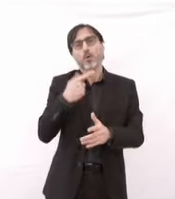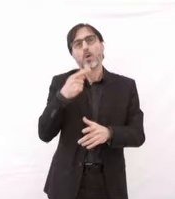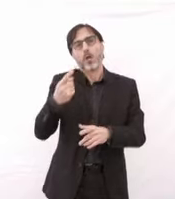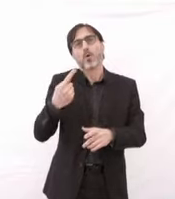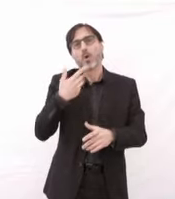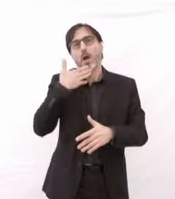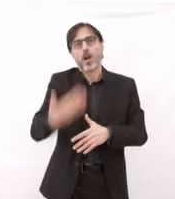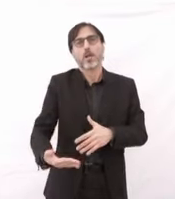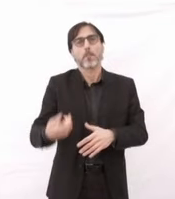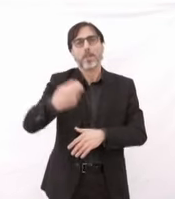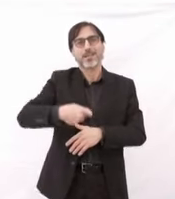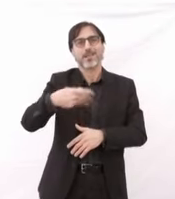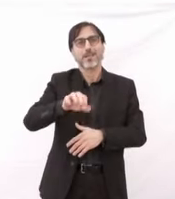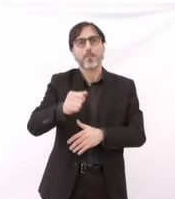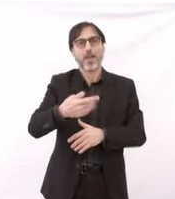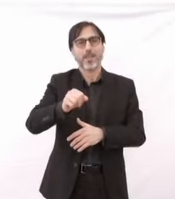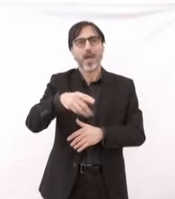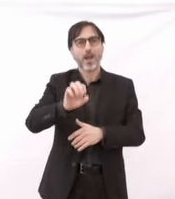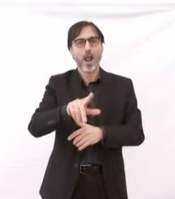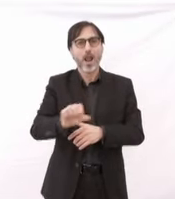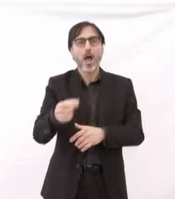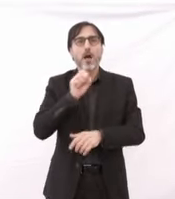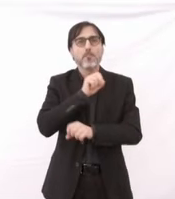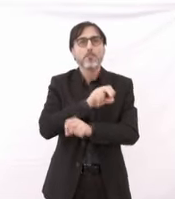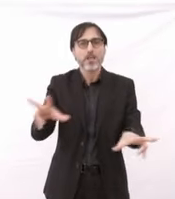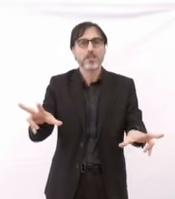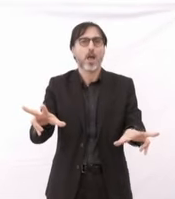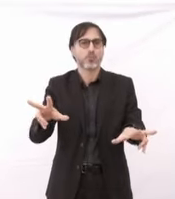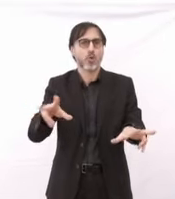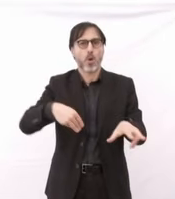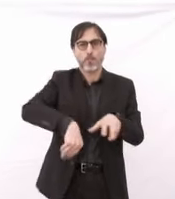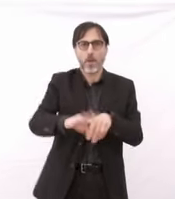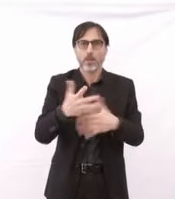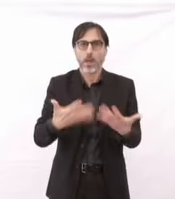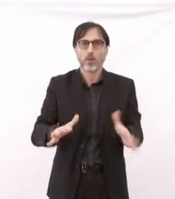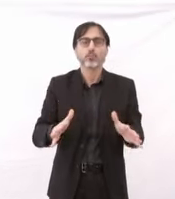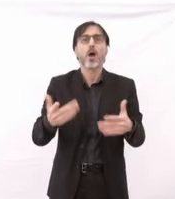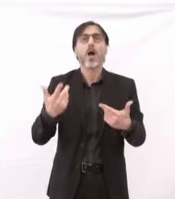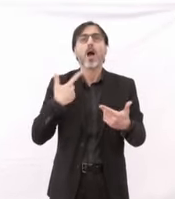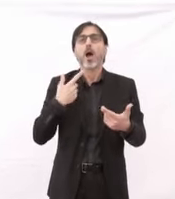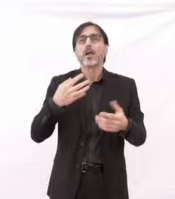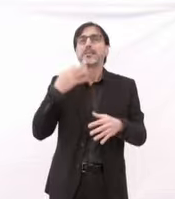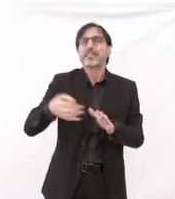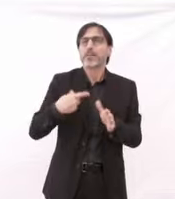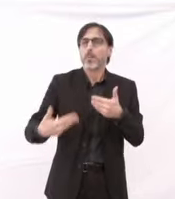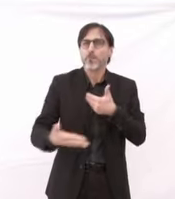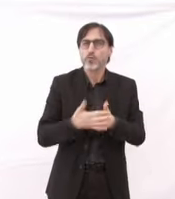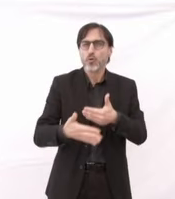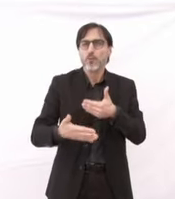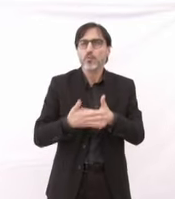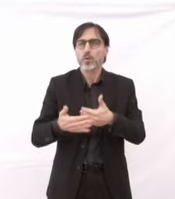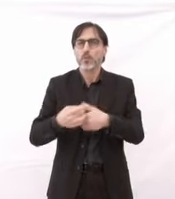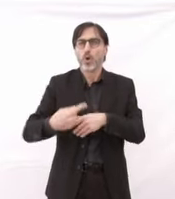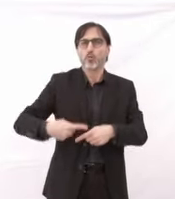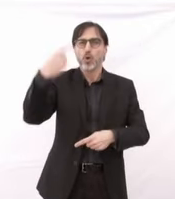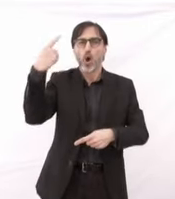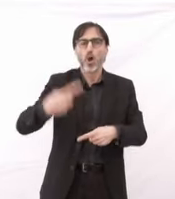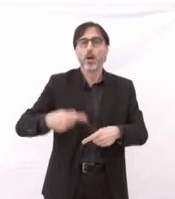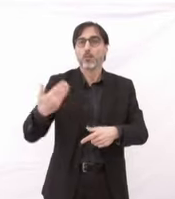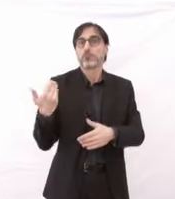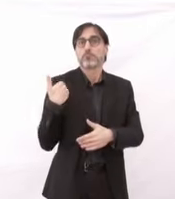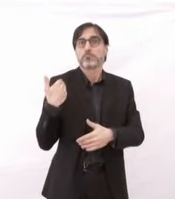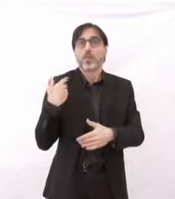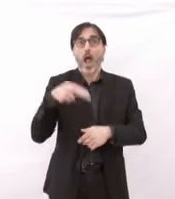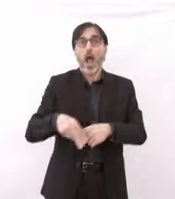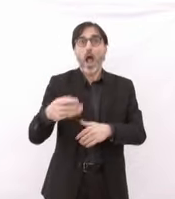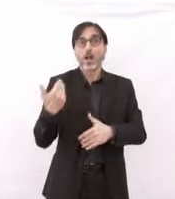il Presidente Mattarella per il messaggio inviato, per la sua costante vicinanza a questa giornata. Qualche anno fa